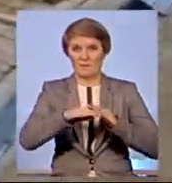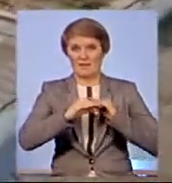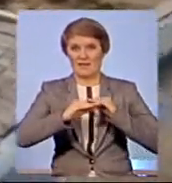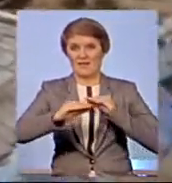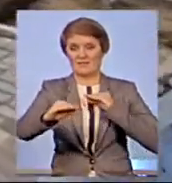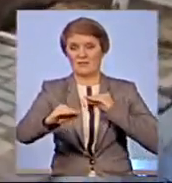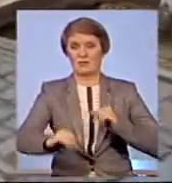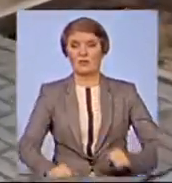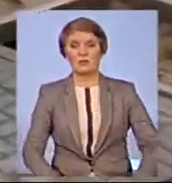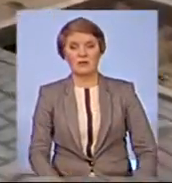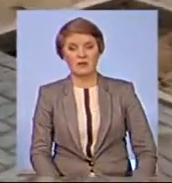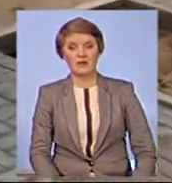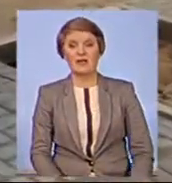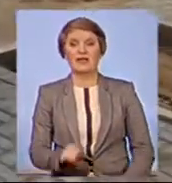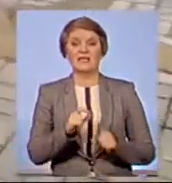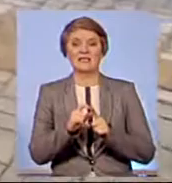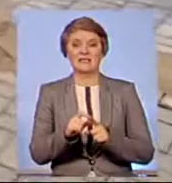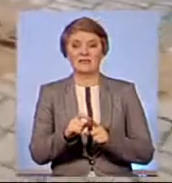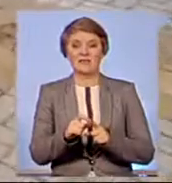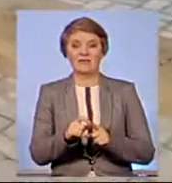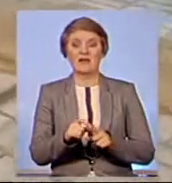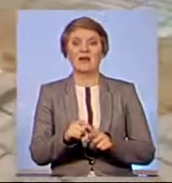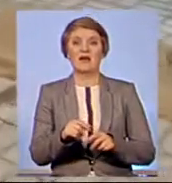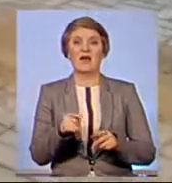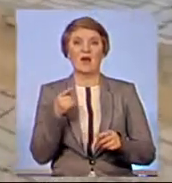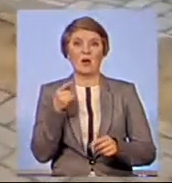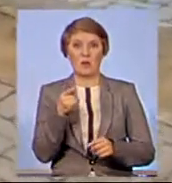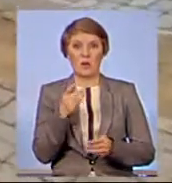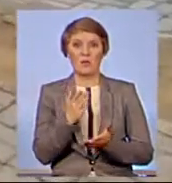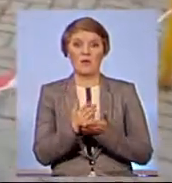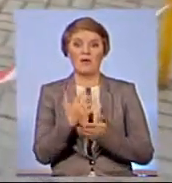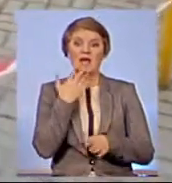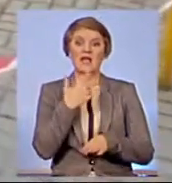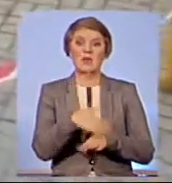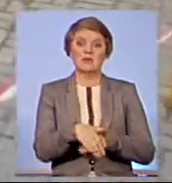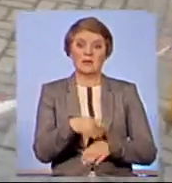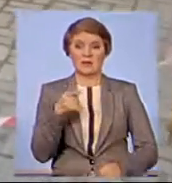поліції Яна Кутова. Зі слів самовидців, міні-купер мав іноземні номери.